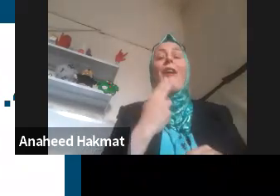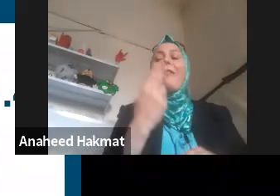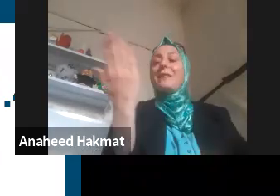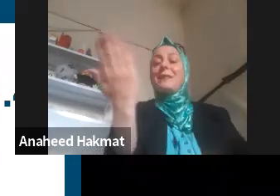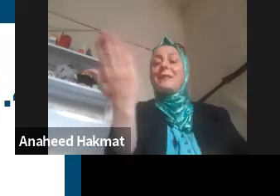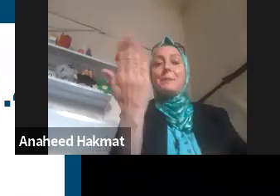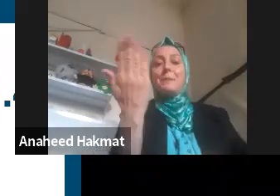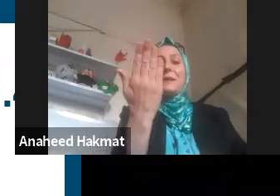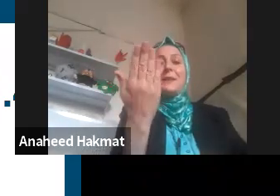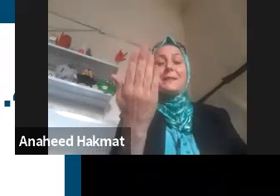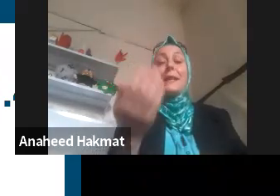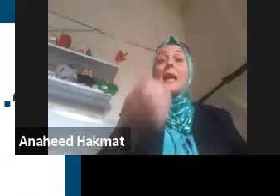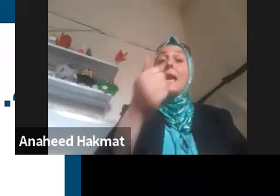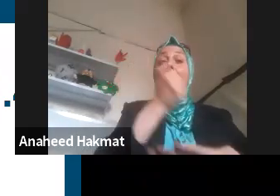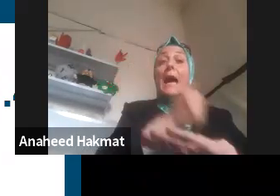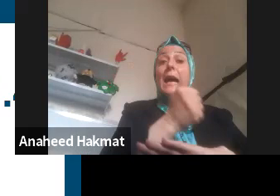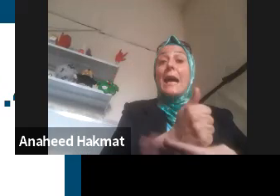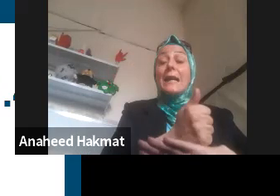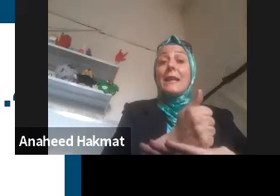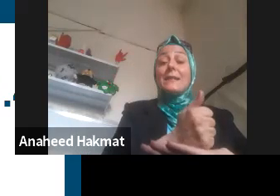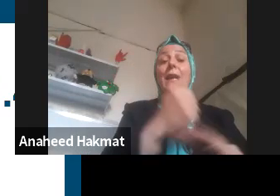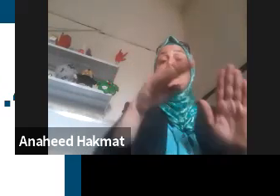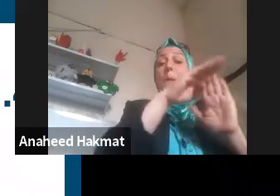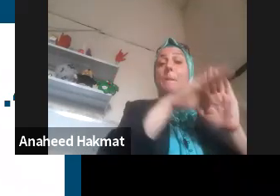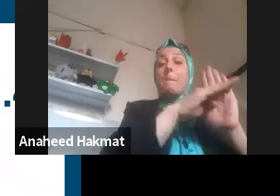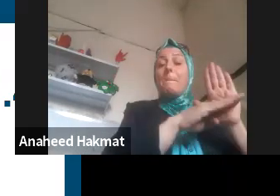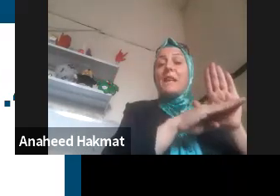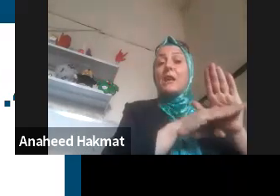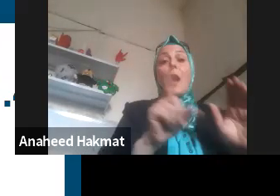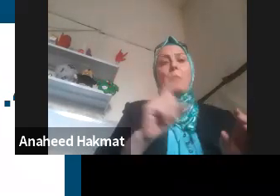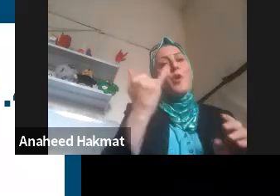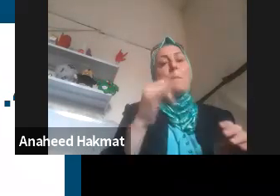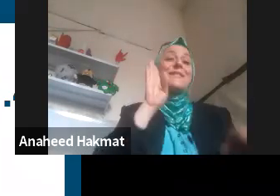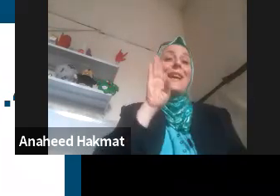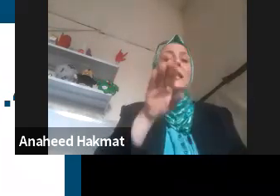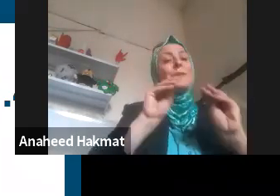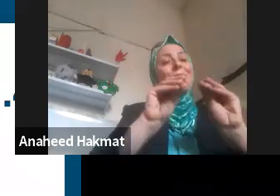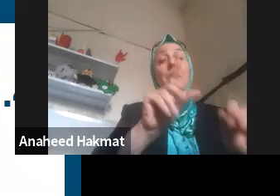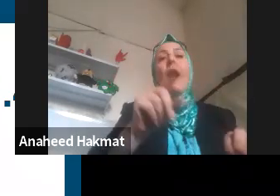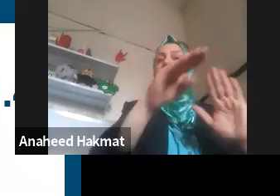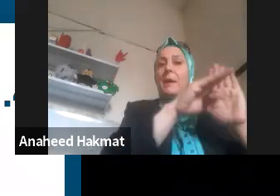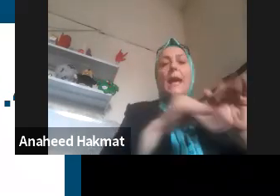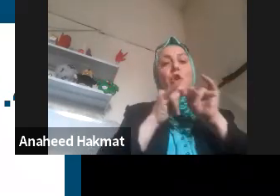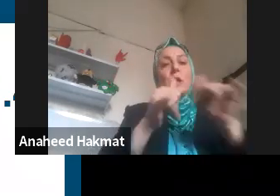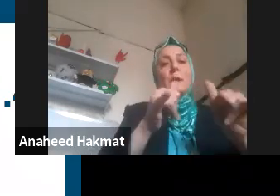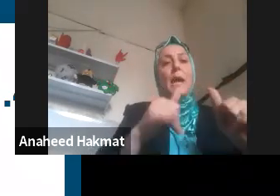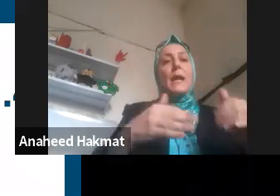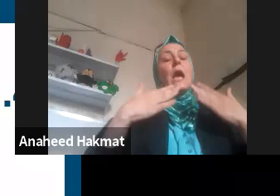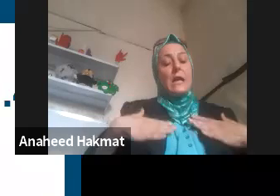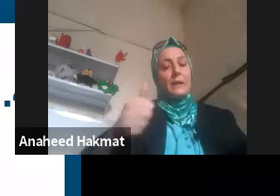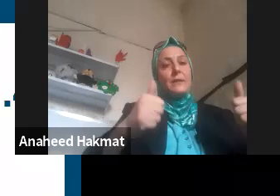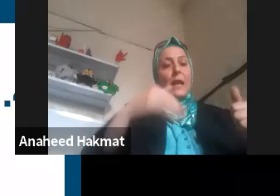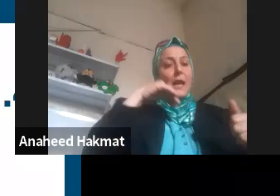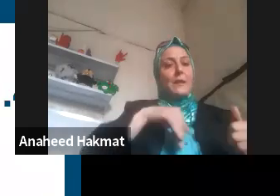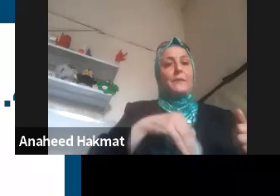متعدد القطاعات، ما بيهمنا بس كون عم علم، بيهمنا كمان يكون عند البرنامج الحماية، الصحة النفسية، التغذية وإلى